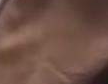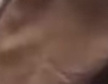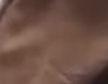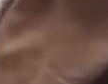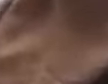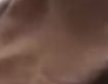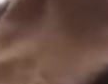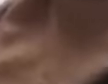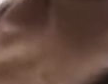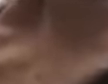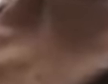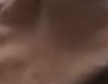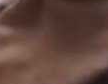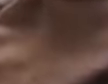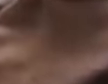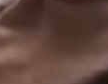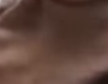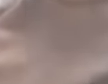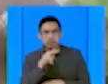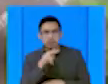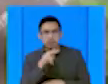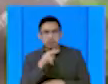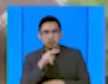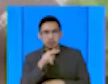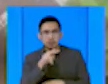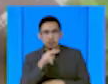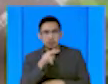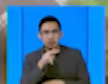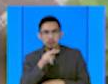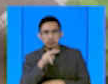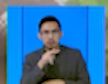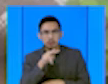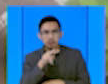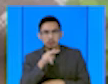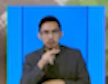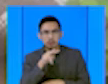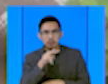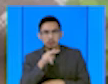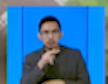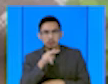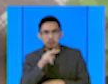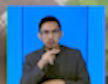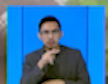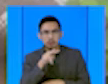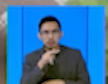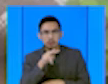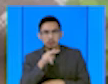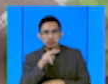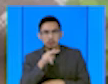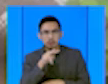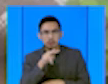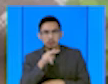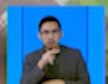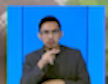gitu. Pesugihan gitu, emang ada di dalamnya. Usai dievakuasi dari dalam lubang mesin air, jenazah korban